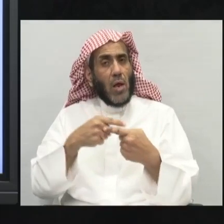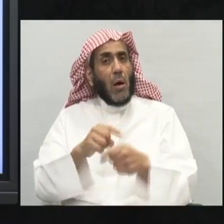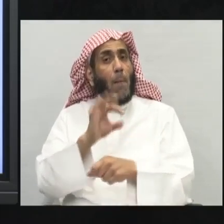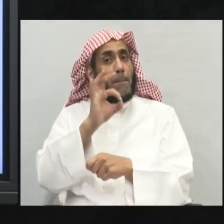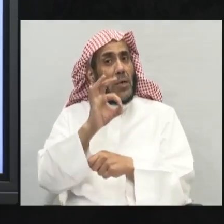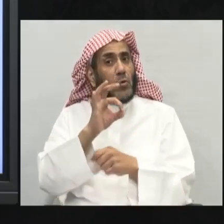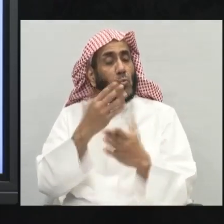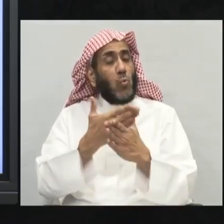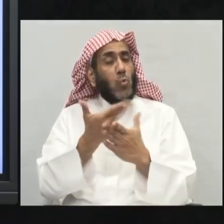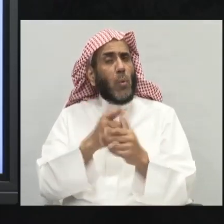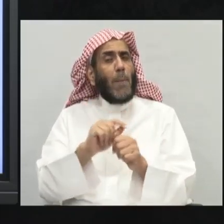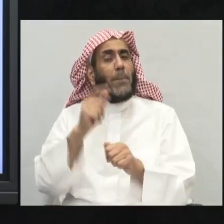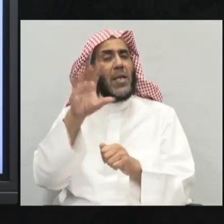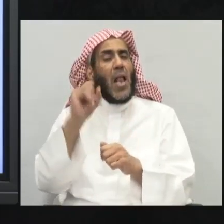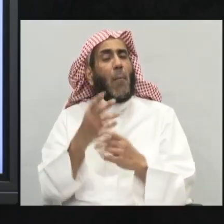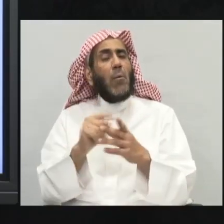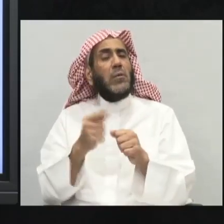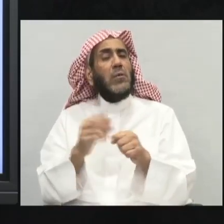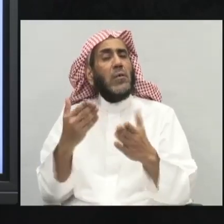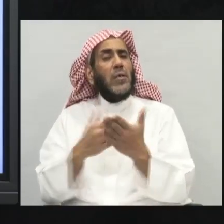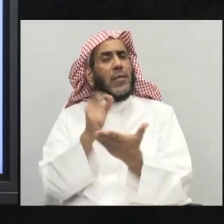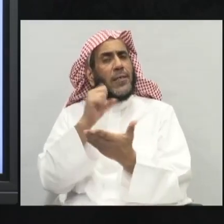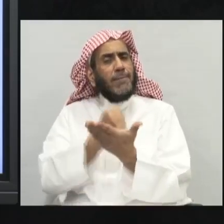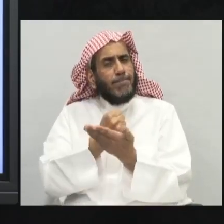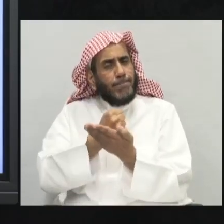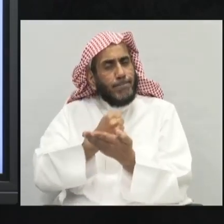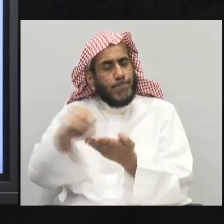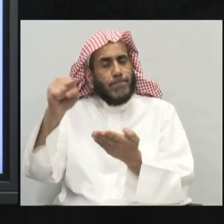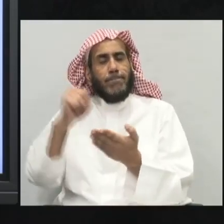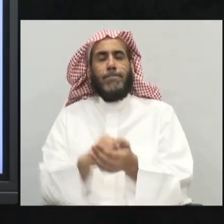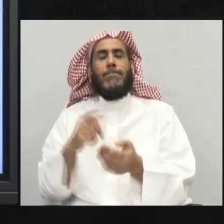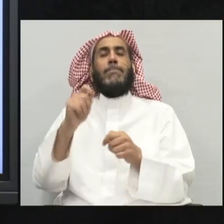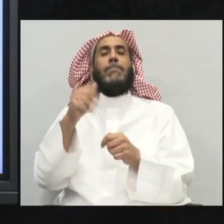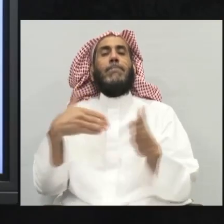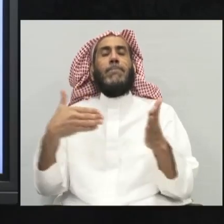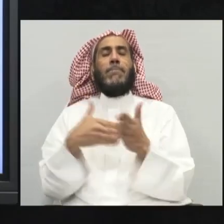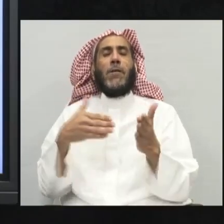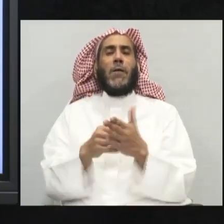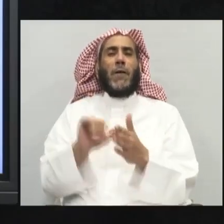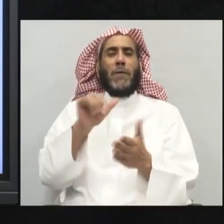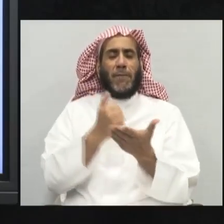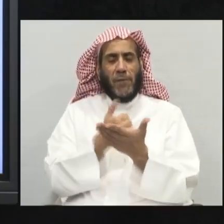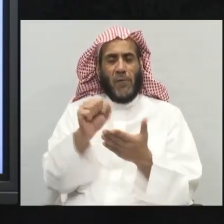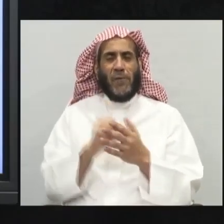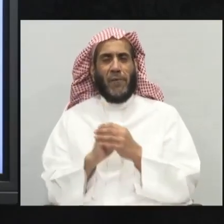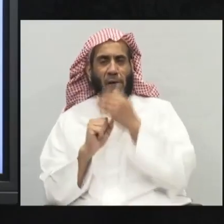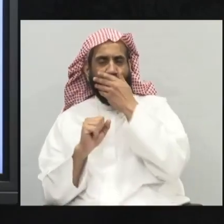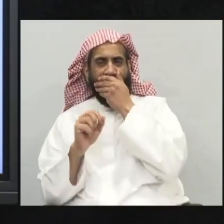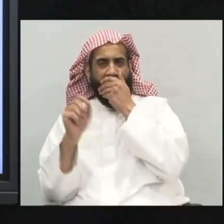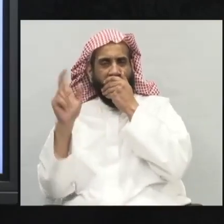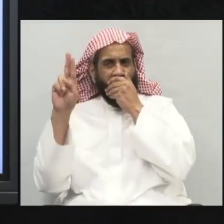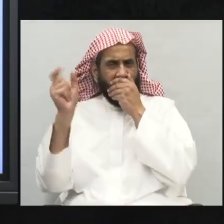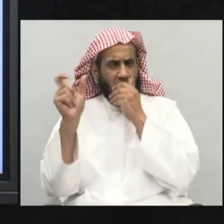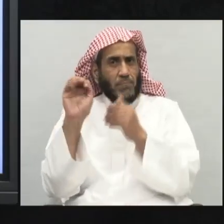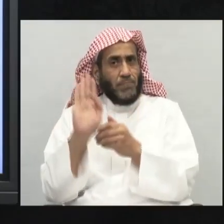مجزوم وعلامه جزمه حذف حرف العله فالحرف الاخير هو الالف وحذف تنسى